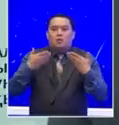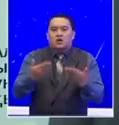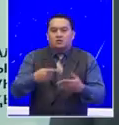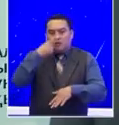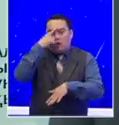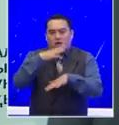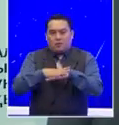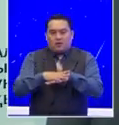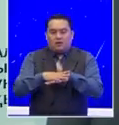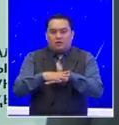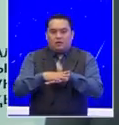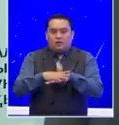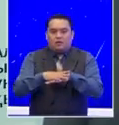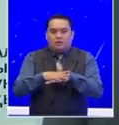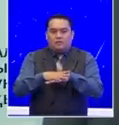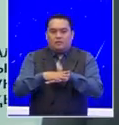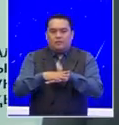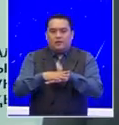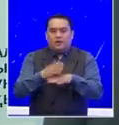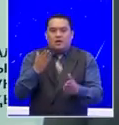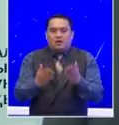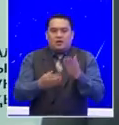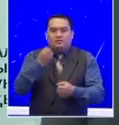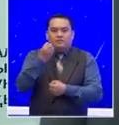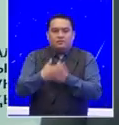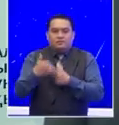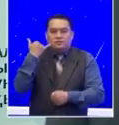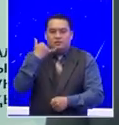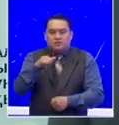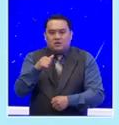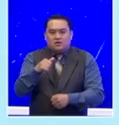по месту жительства, то есть или в колл-центр